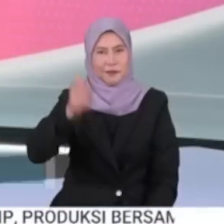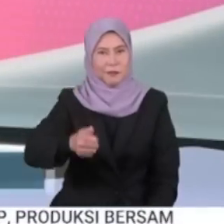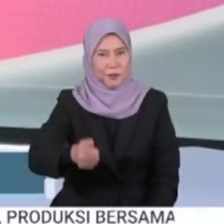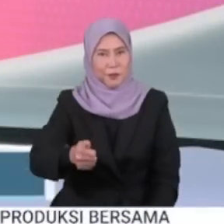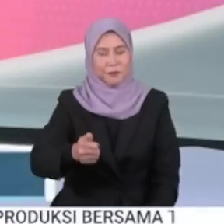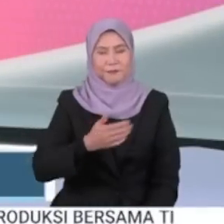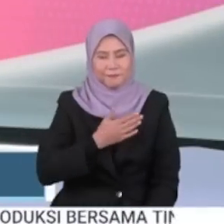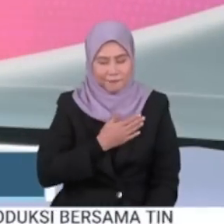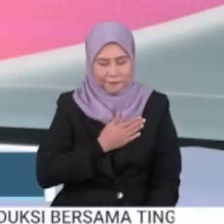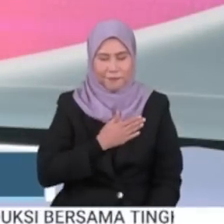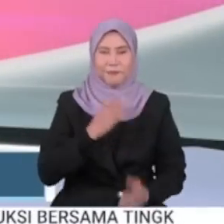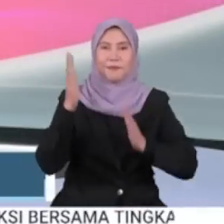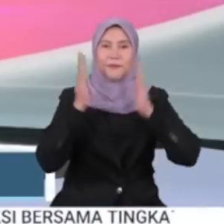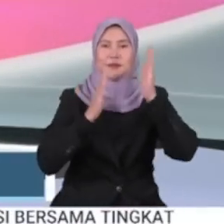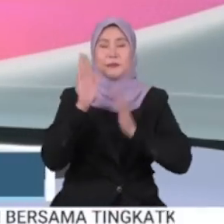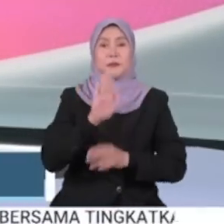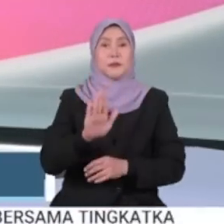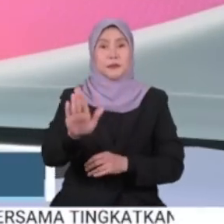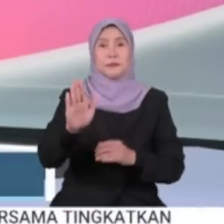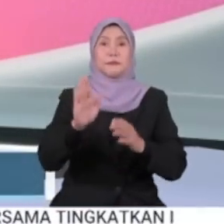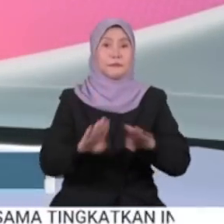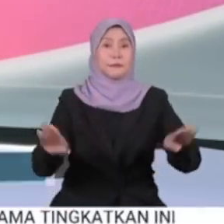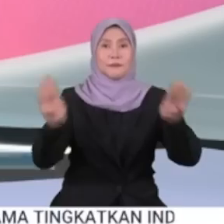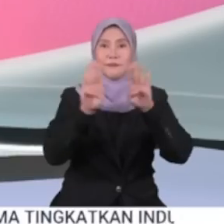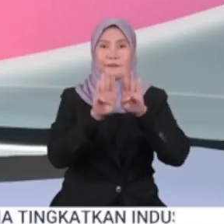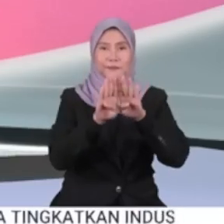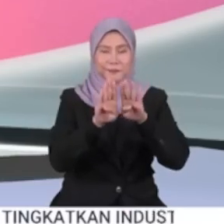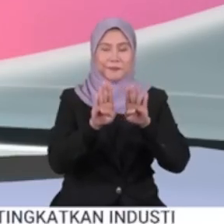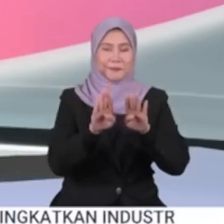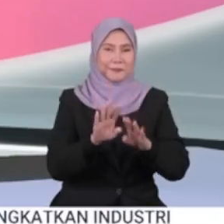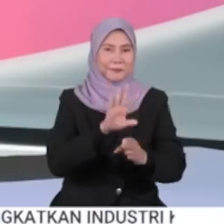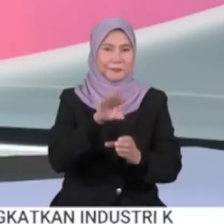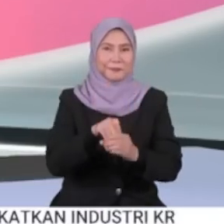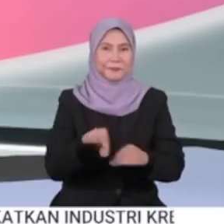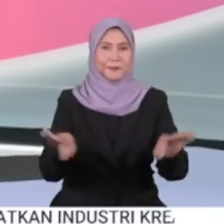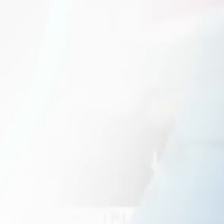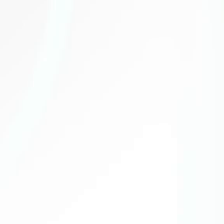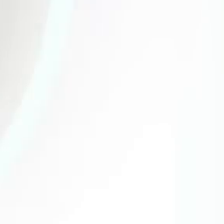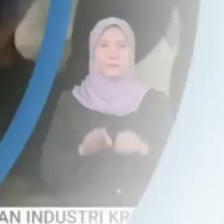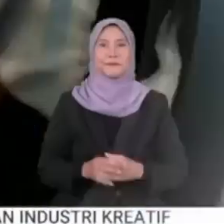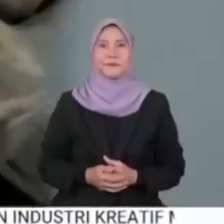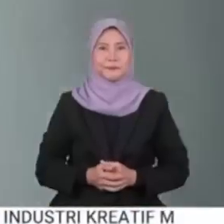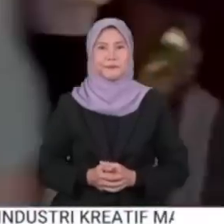Assalamualaikum, salam Malaysia Medani. Berita Wilayah dimulakan dengan rangkuman berita utama.